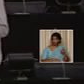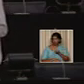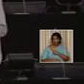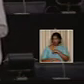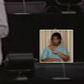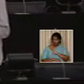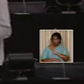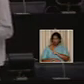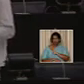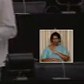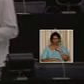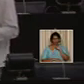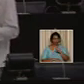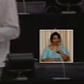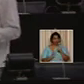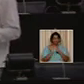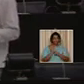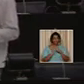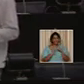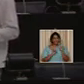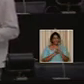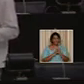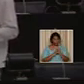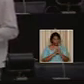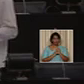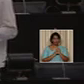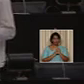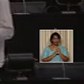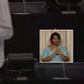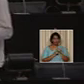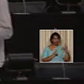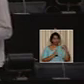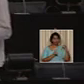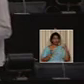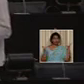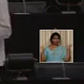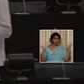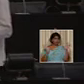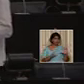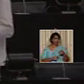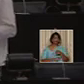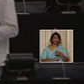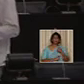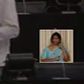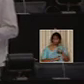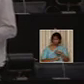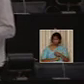उन्वहंसे संधान करना प्रभु आरक्ष क्रियाकारी अविधि बरीतरमठ एस टी एफ निलधारी हिटिया